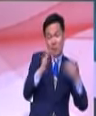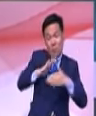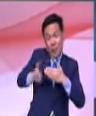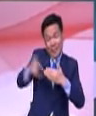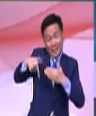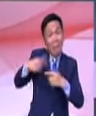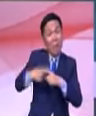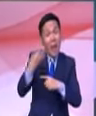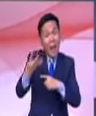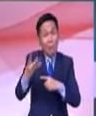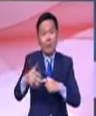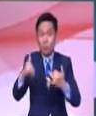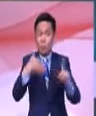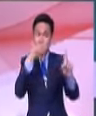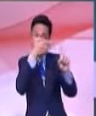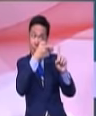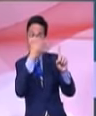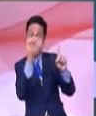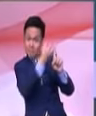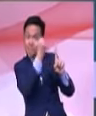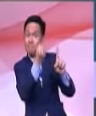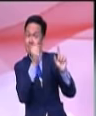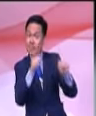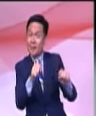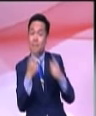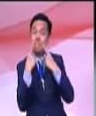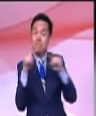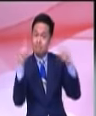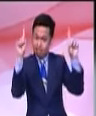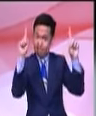juga menghampiri sasaran.